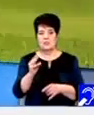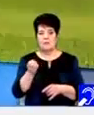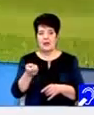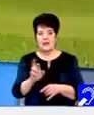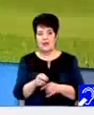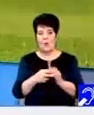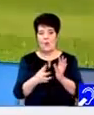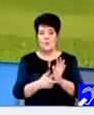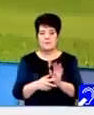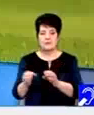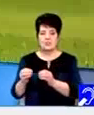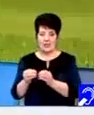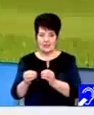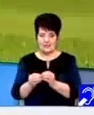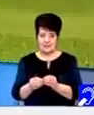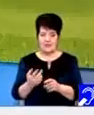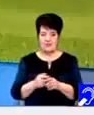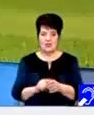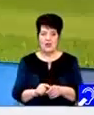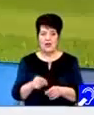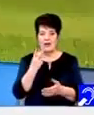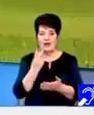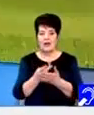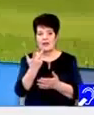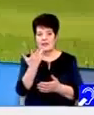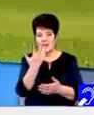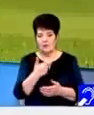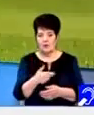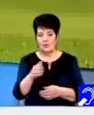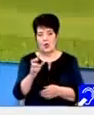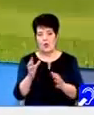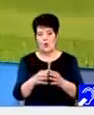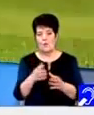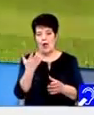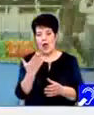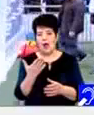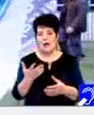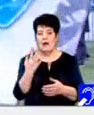cu 18-10, succes care propulsează tricolorii în grupa A a turneului final.